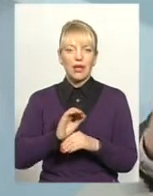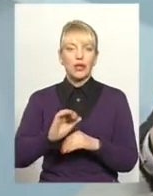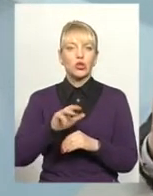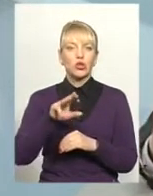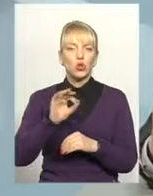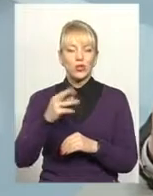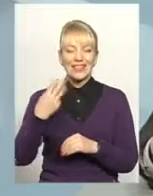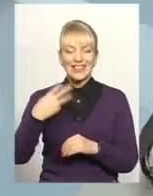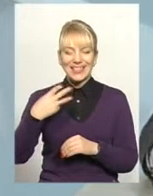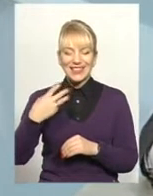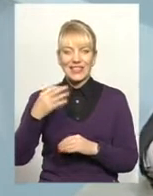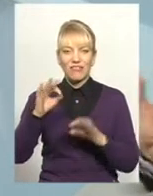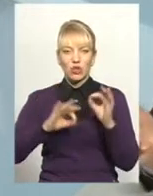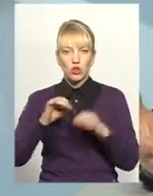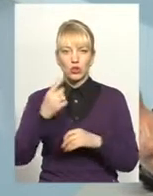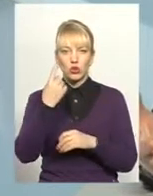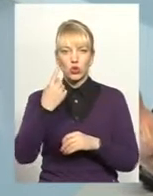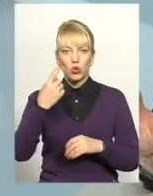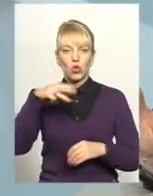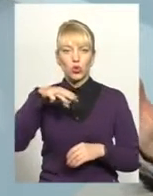30% стони,